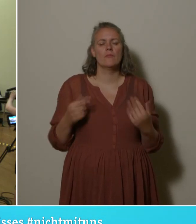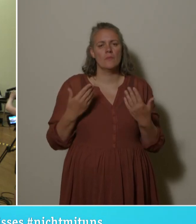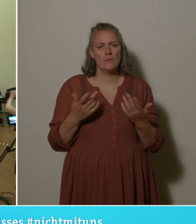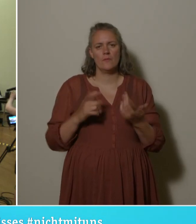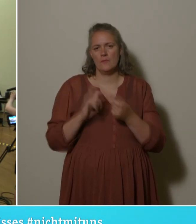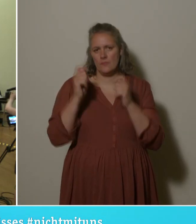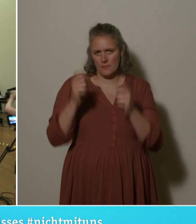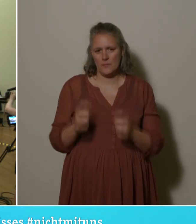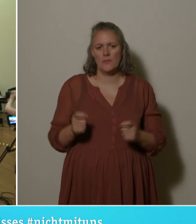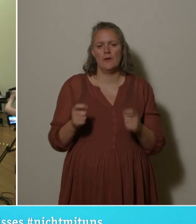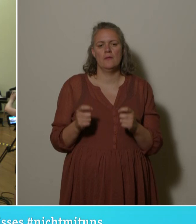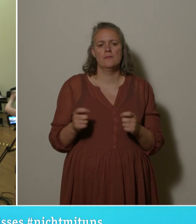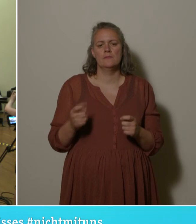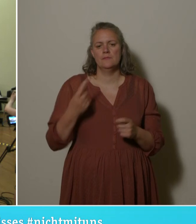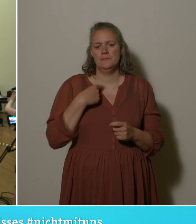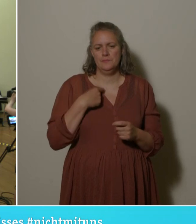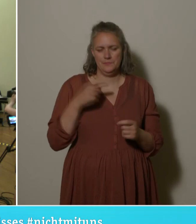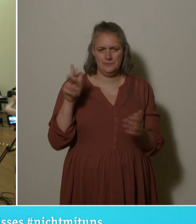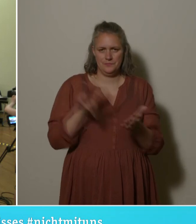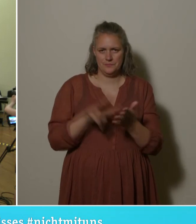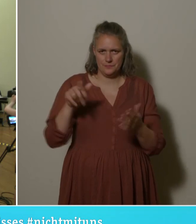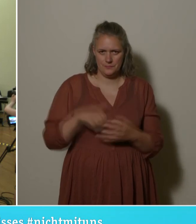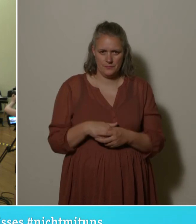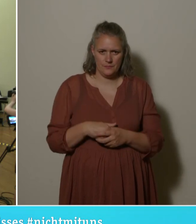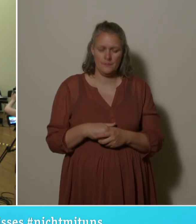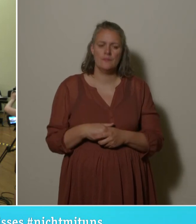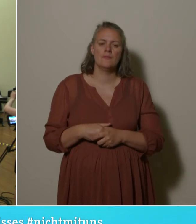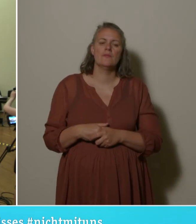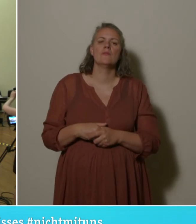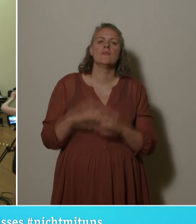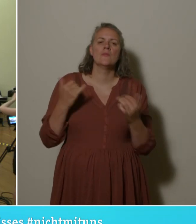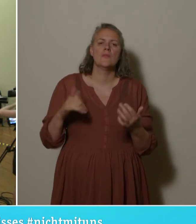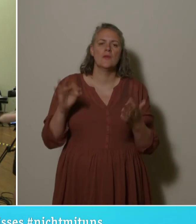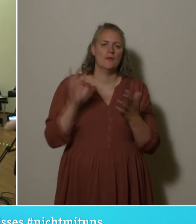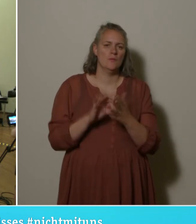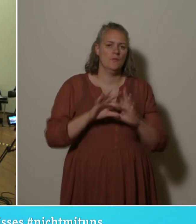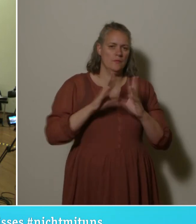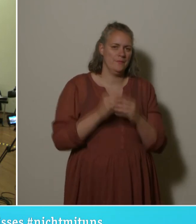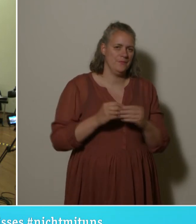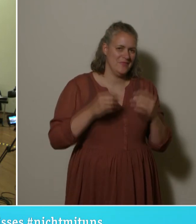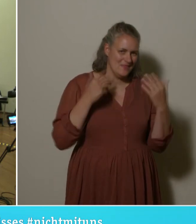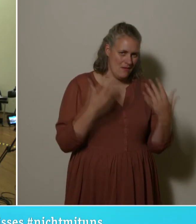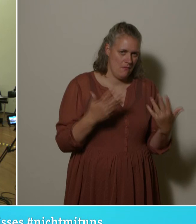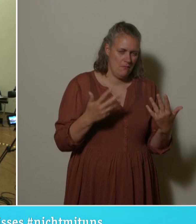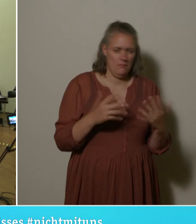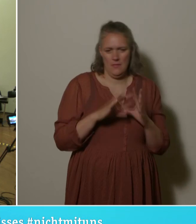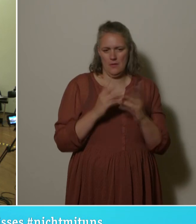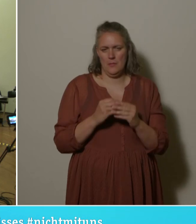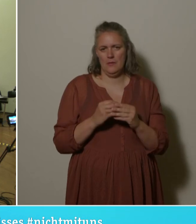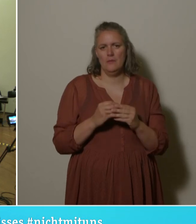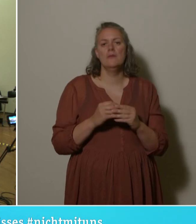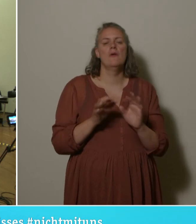dieser Änderungsantrag einstimmig angenommen und wir kommen zur Abstimmung über den Top 10 insgesamt. Die Maßnahmen